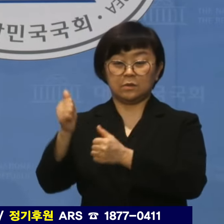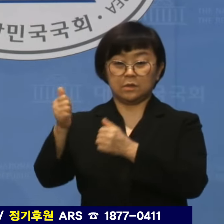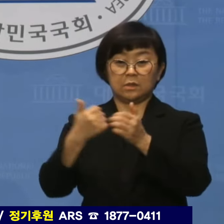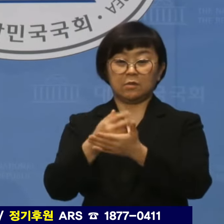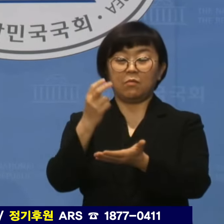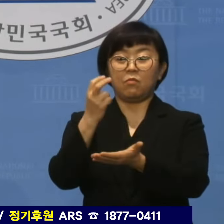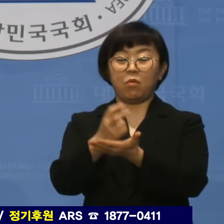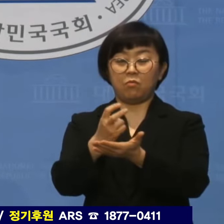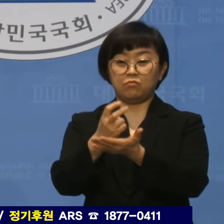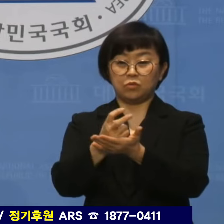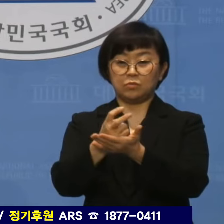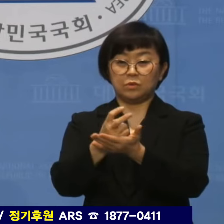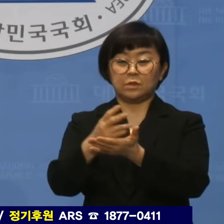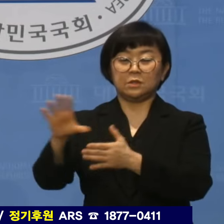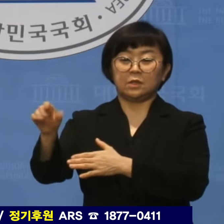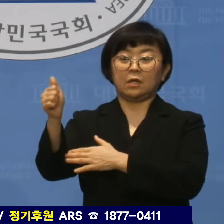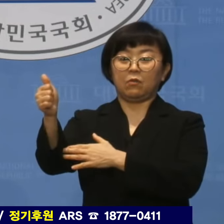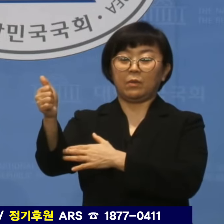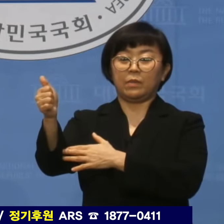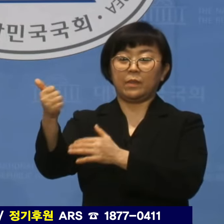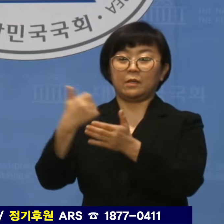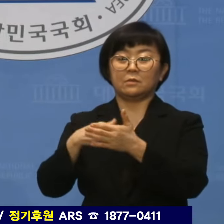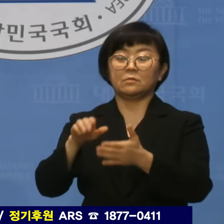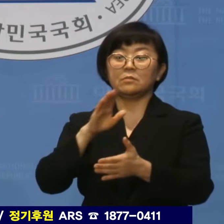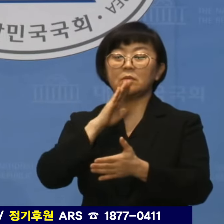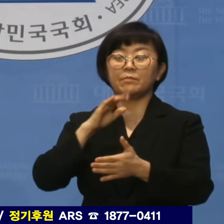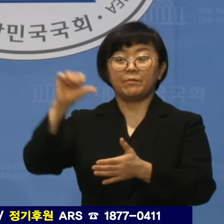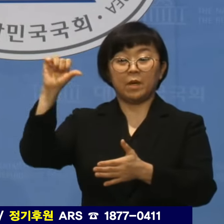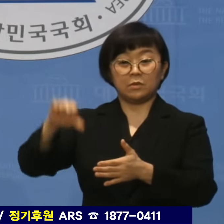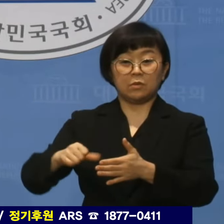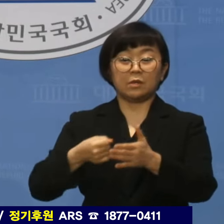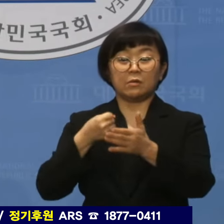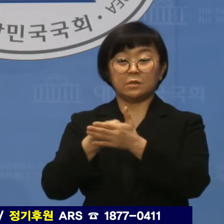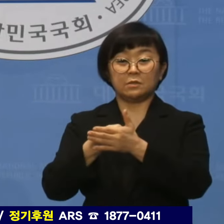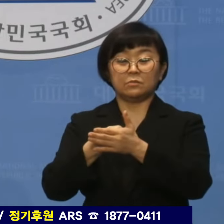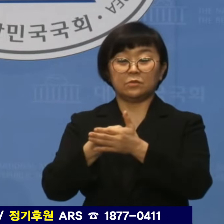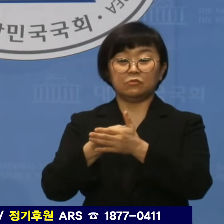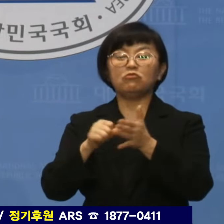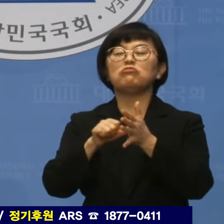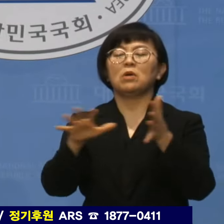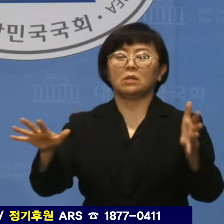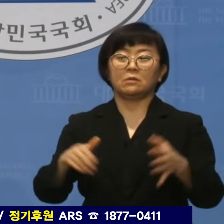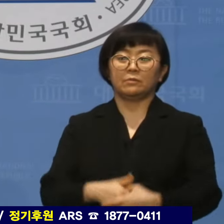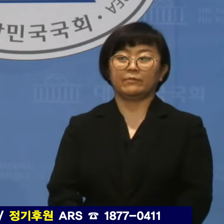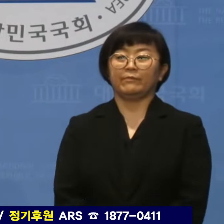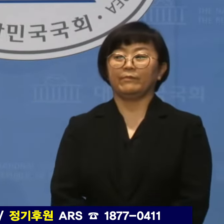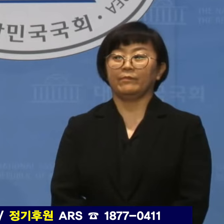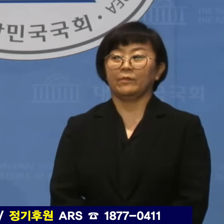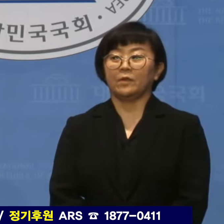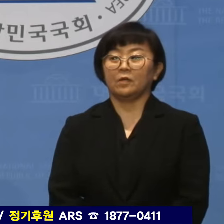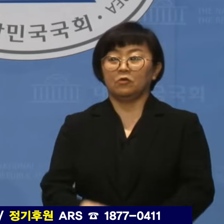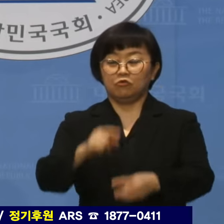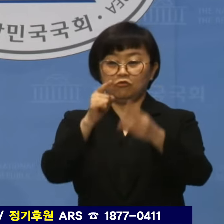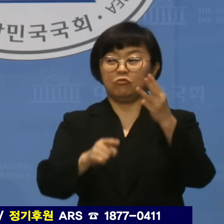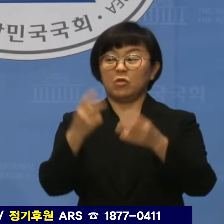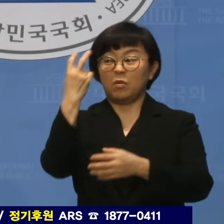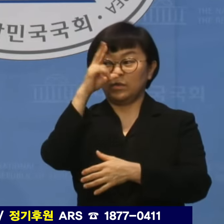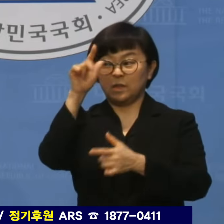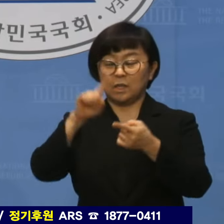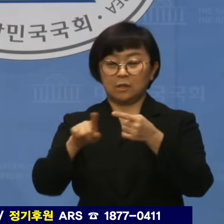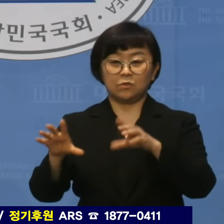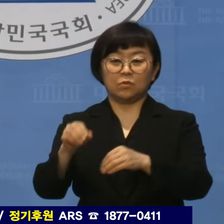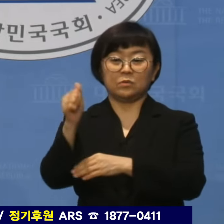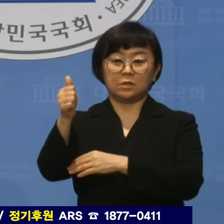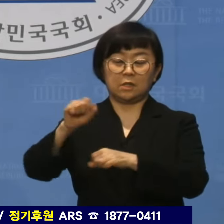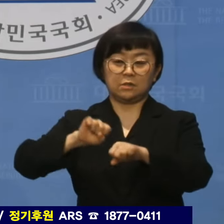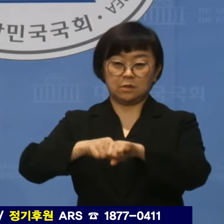위원장은 법무부 장관 시절 이른바 패소할 결심으로 유명했습니다. 윤석열